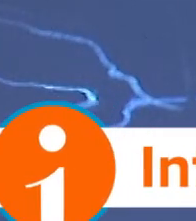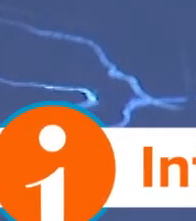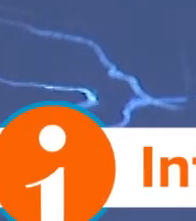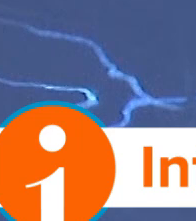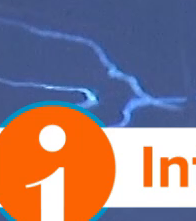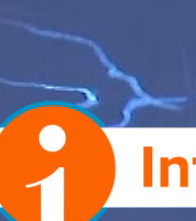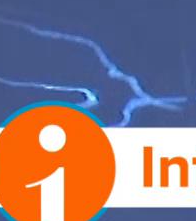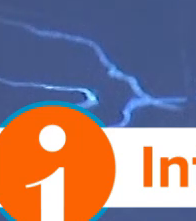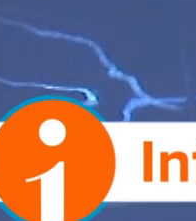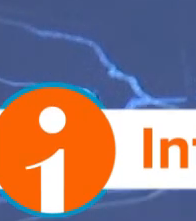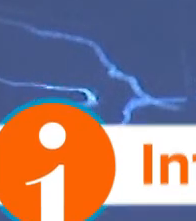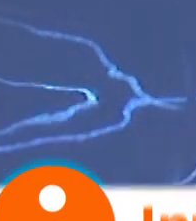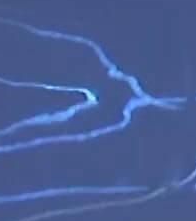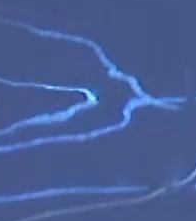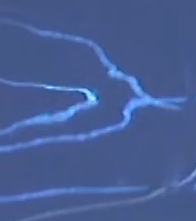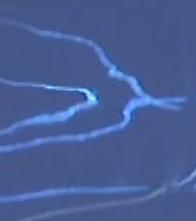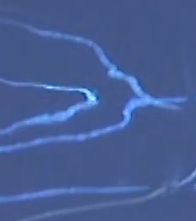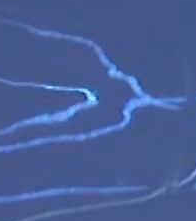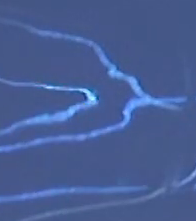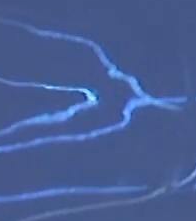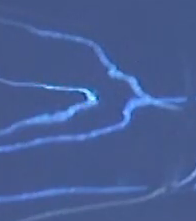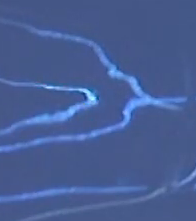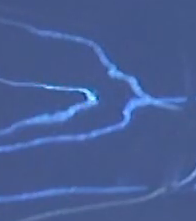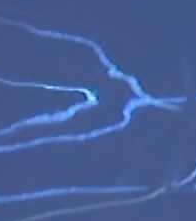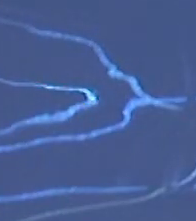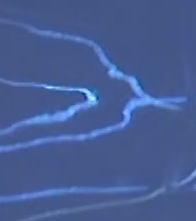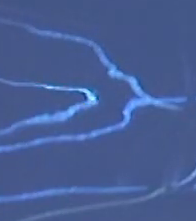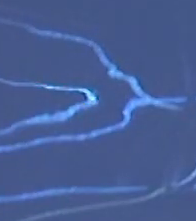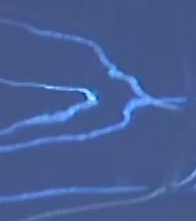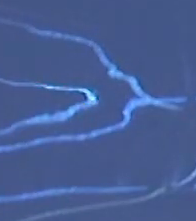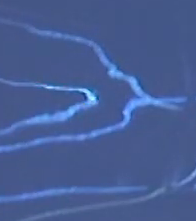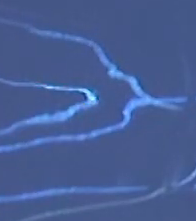Жазылыңыздар, ұнату батырмасын басып, пікір қалдырыңыздар. Информбюро, ақиқатын айтайық.